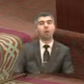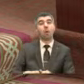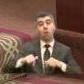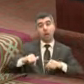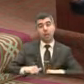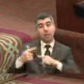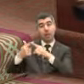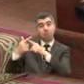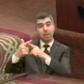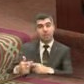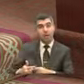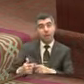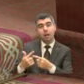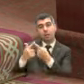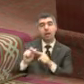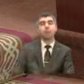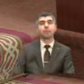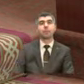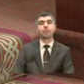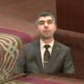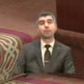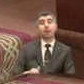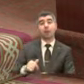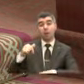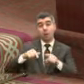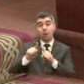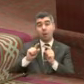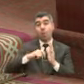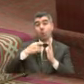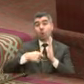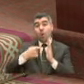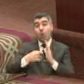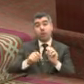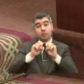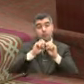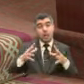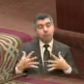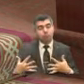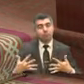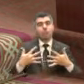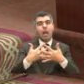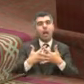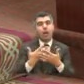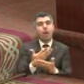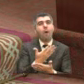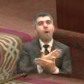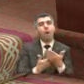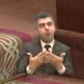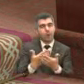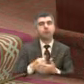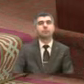وأحيانا تنجز منفردة. إذن هذا واحد المشروع كبير وطني مشترك مع جميع